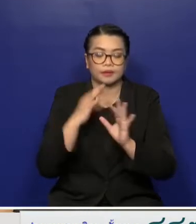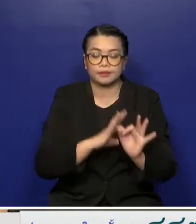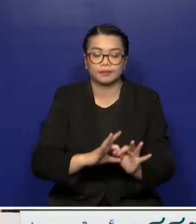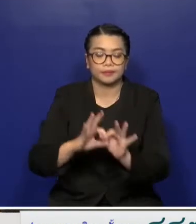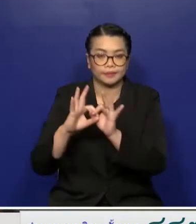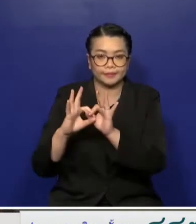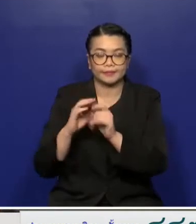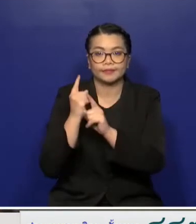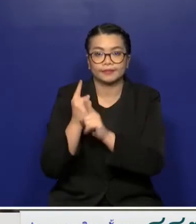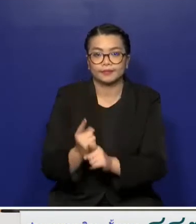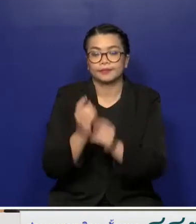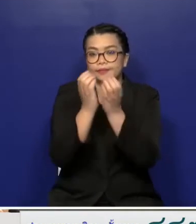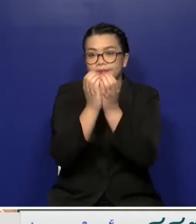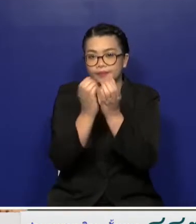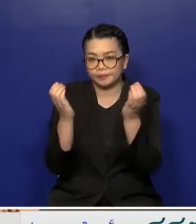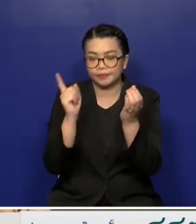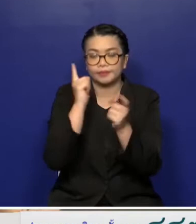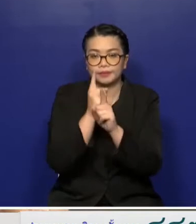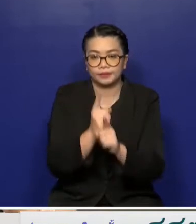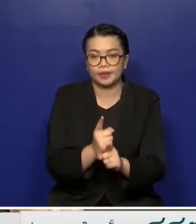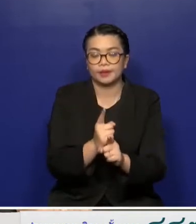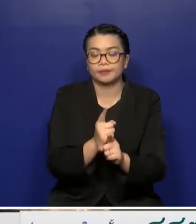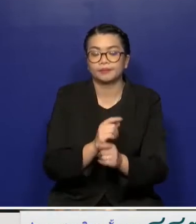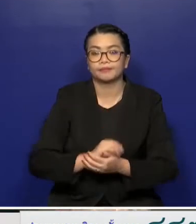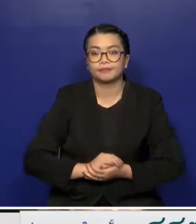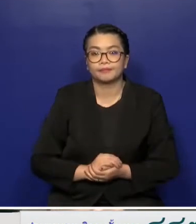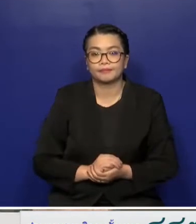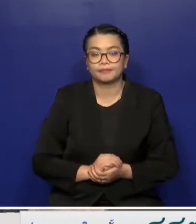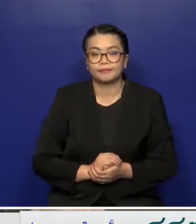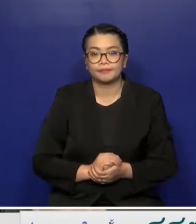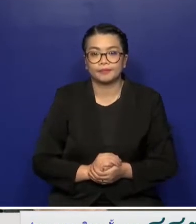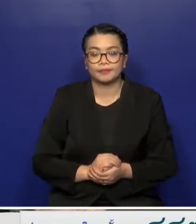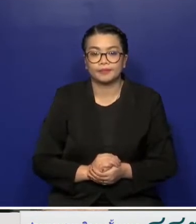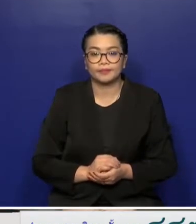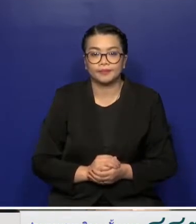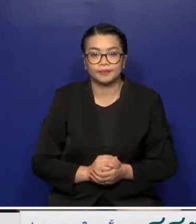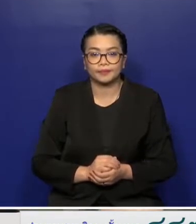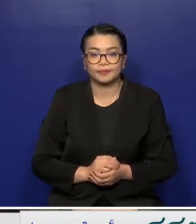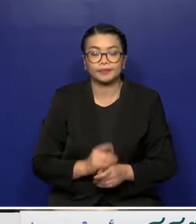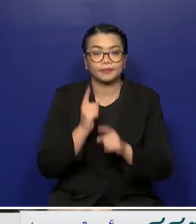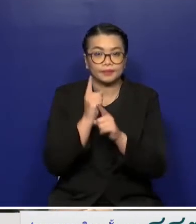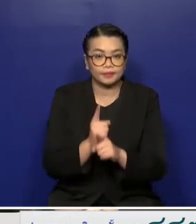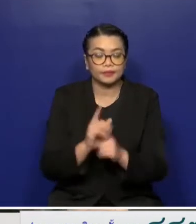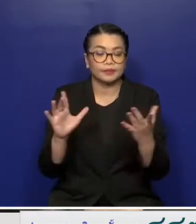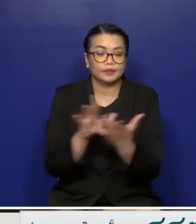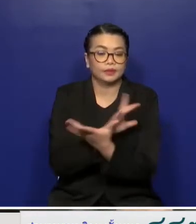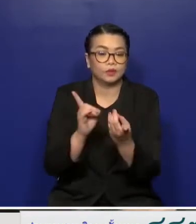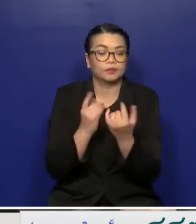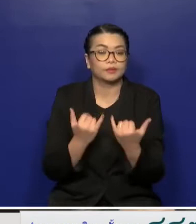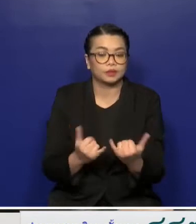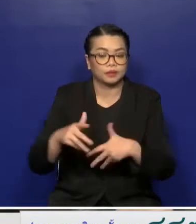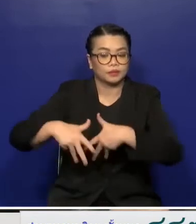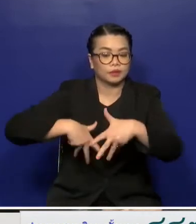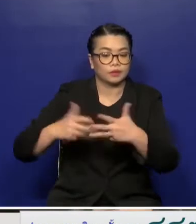ามบทบัญญัติของรัฐธรรมนูญและให้เป็นไปตามหลักของโลกาภิวัตน์ที่ประชาชนจะต้องมีส่วนร่ว